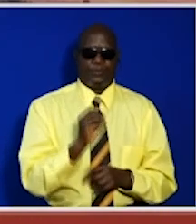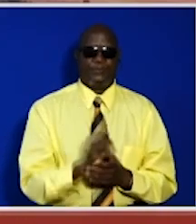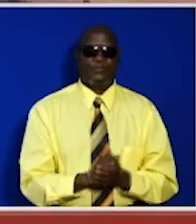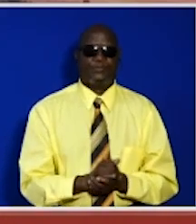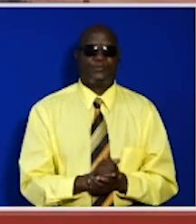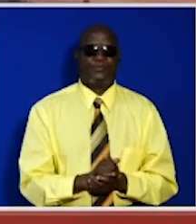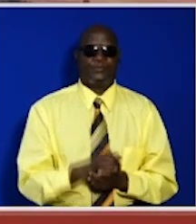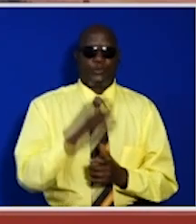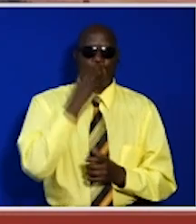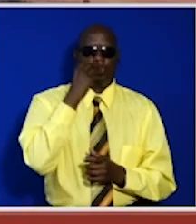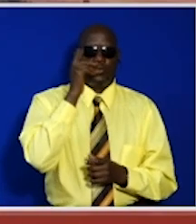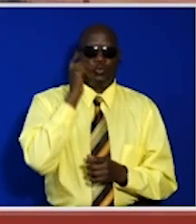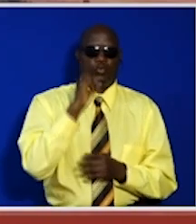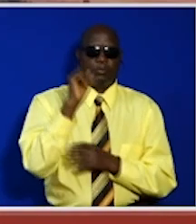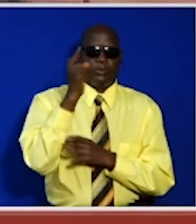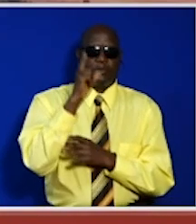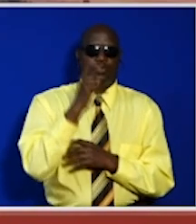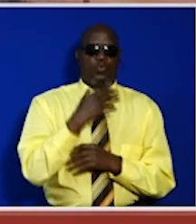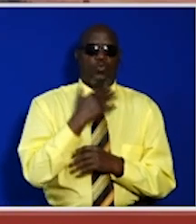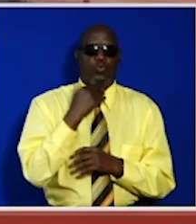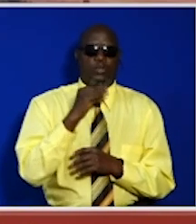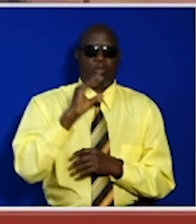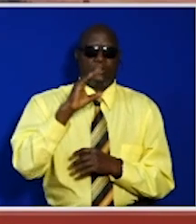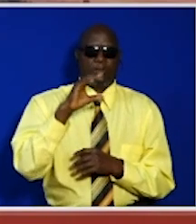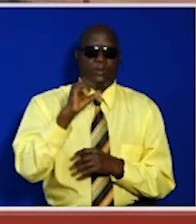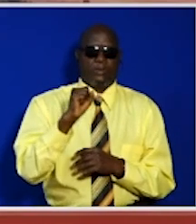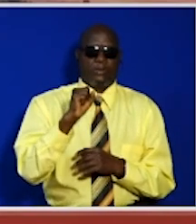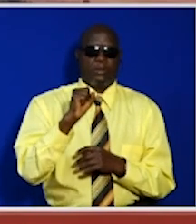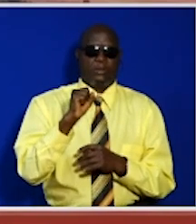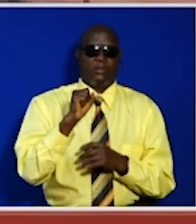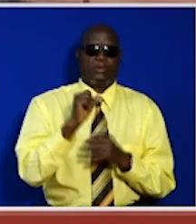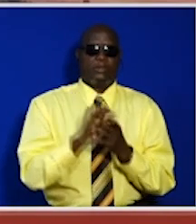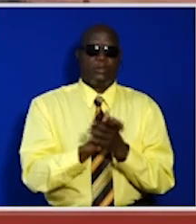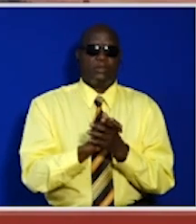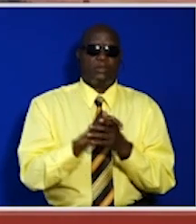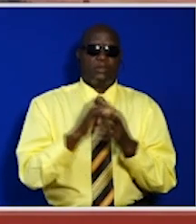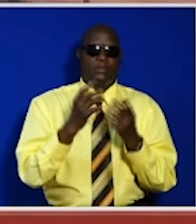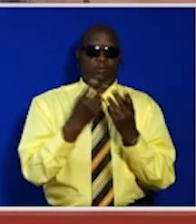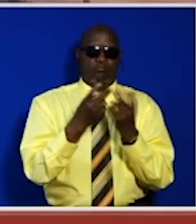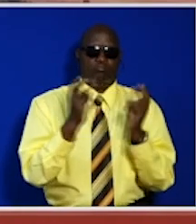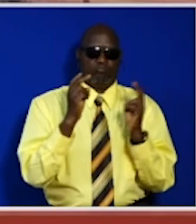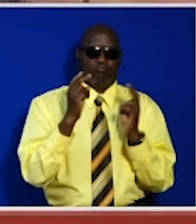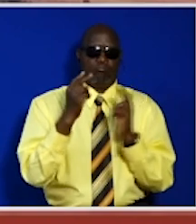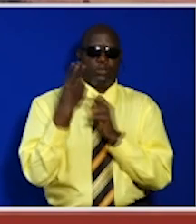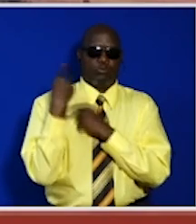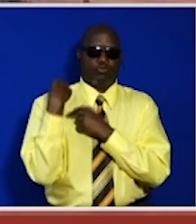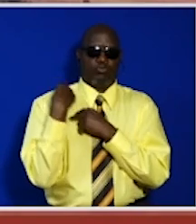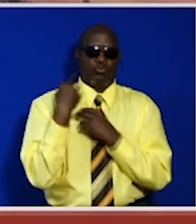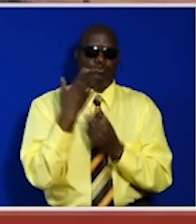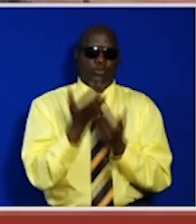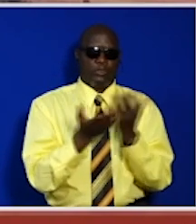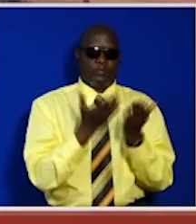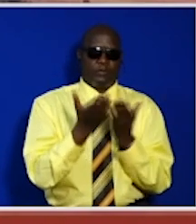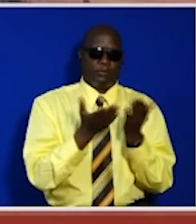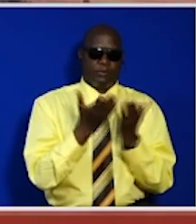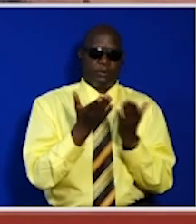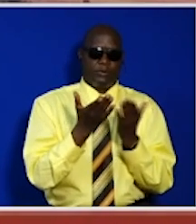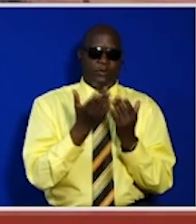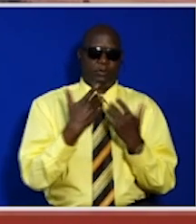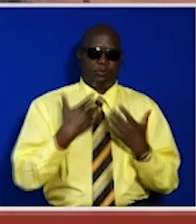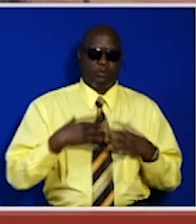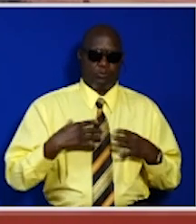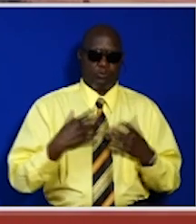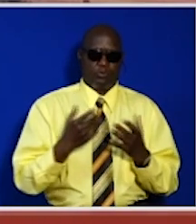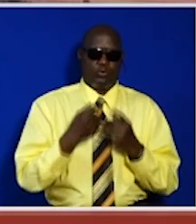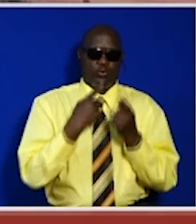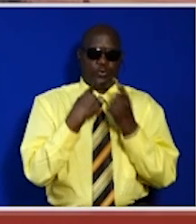Rais Ruto amelitaka baraza lake la mawaziri kuwajibika katika kuhudumia wananchi katika wizara na idara husika. Akizungumza